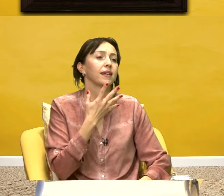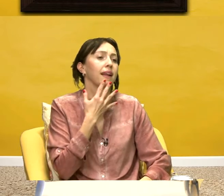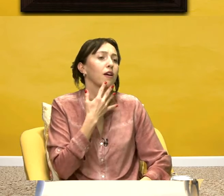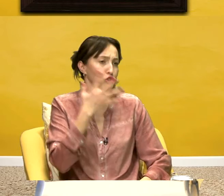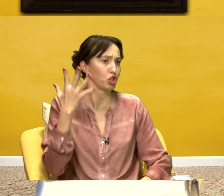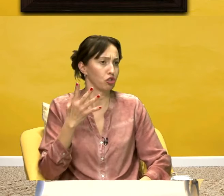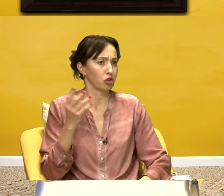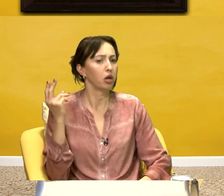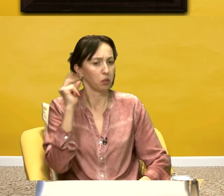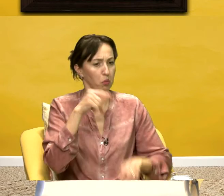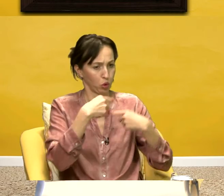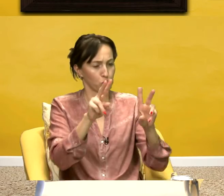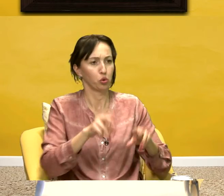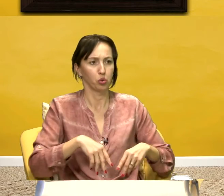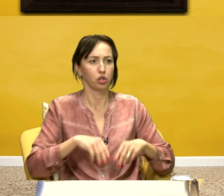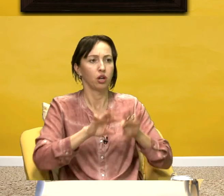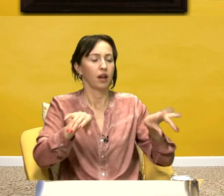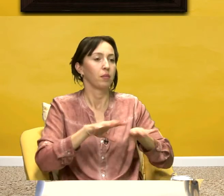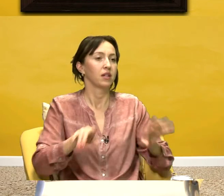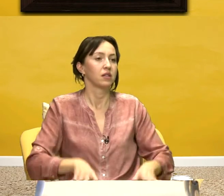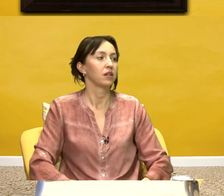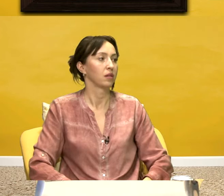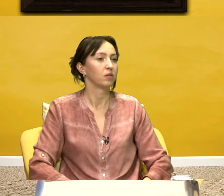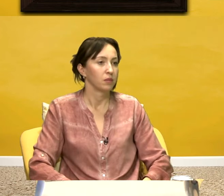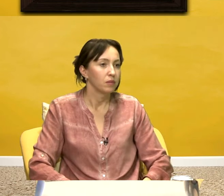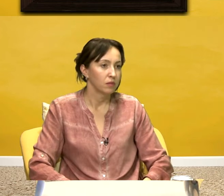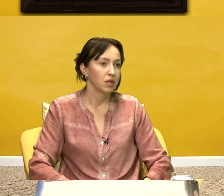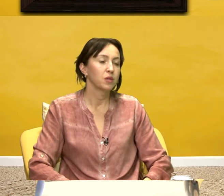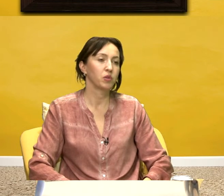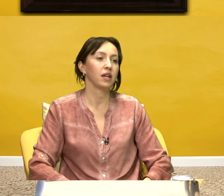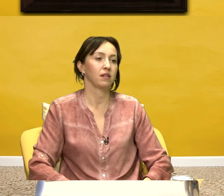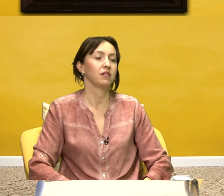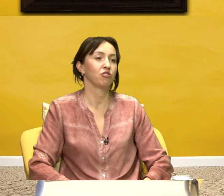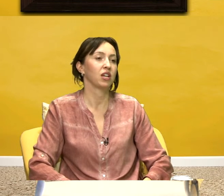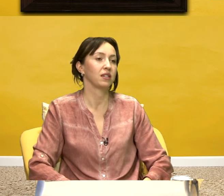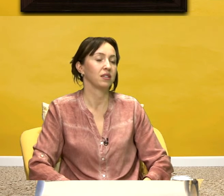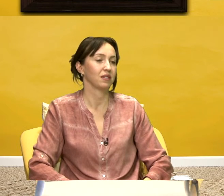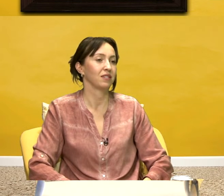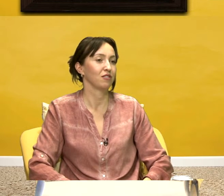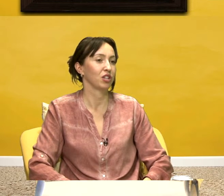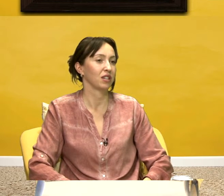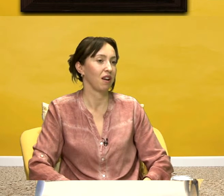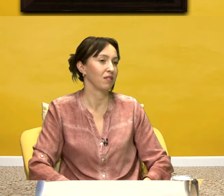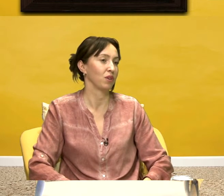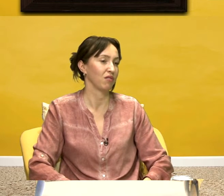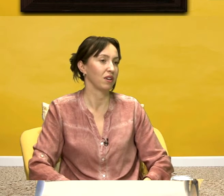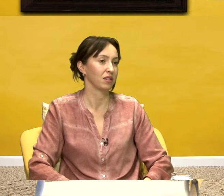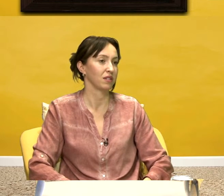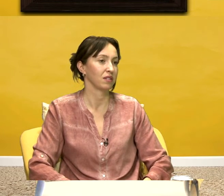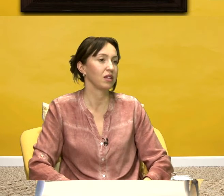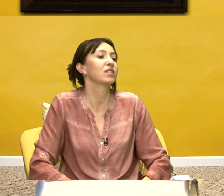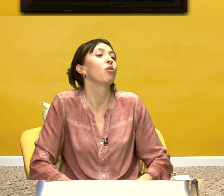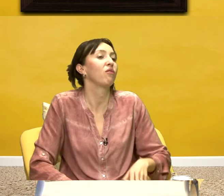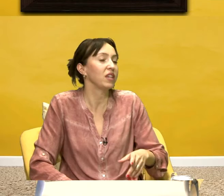La bazinul olimpic, de la 5 ani, 5 ani și jumătate se iau copiii. Spune că încearcă la anul, la